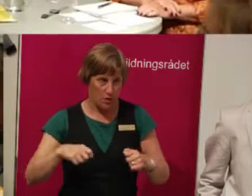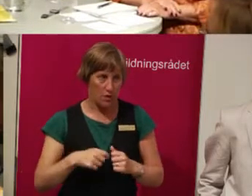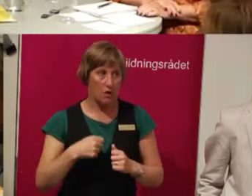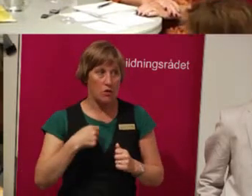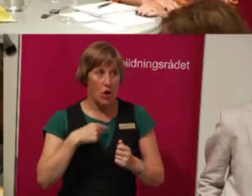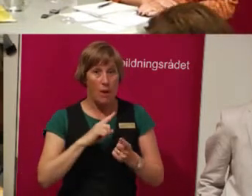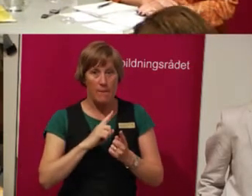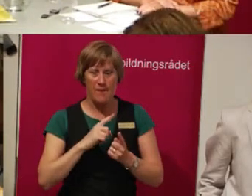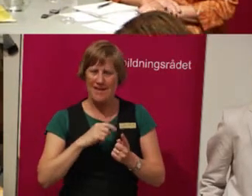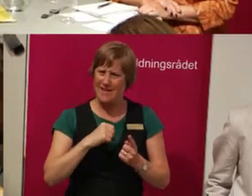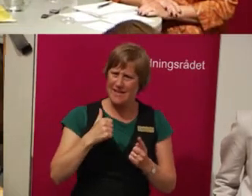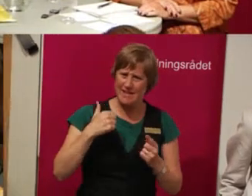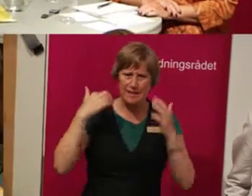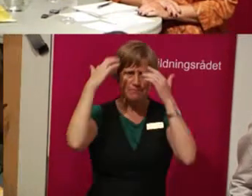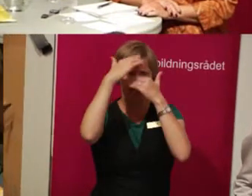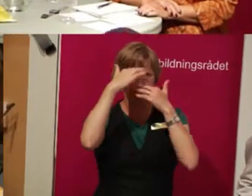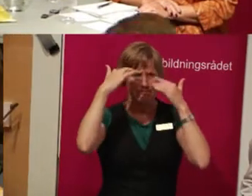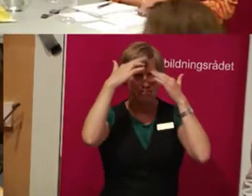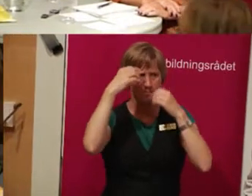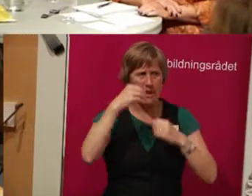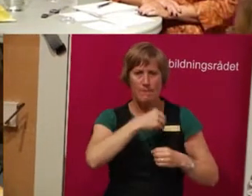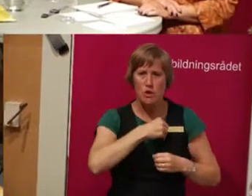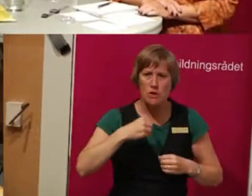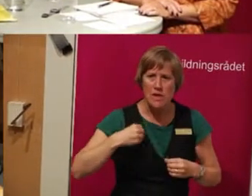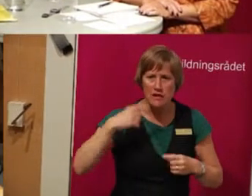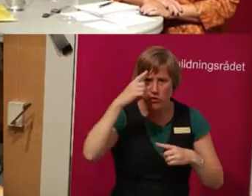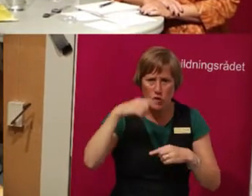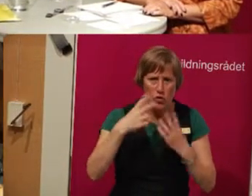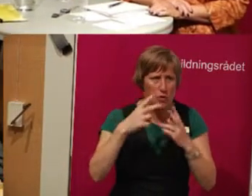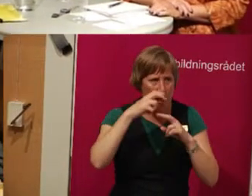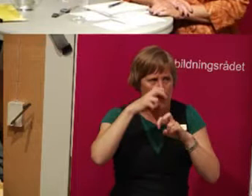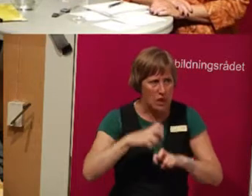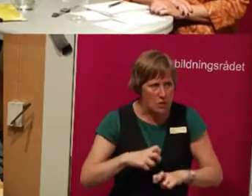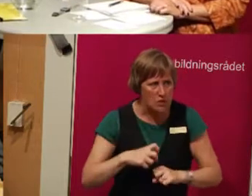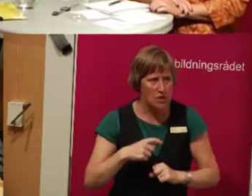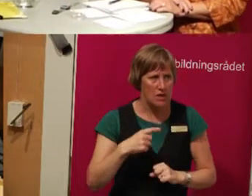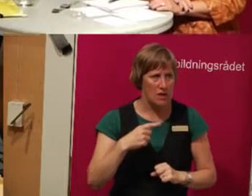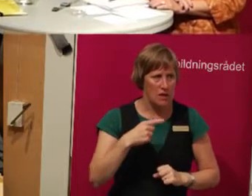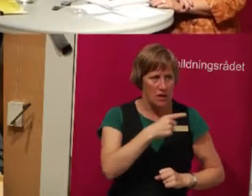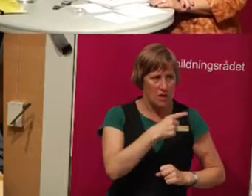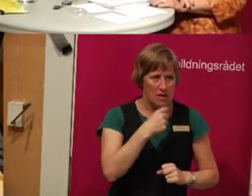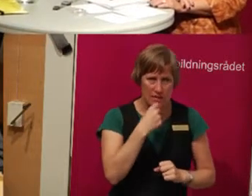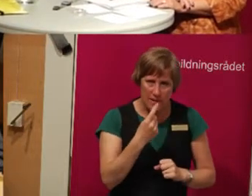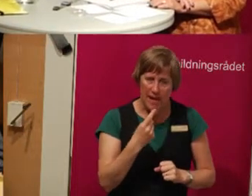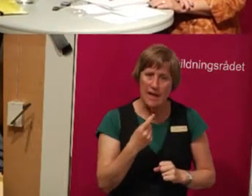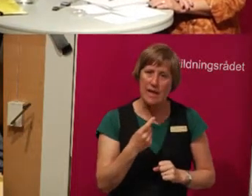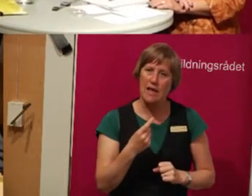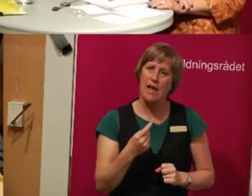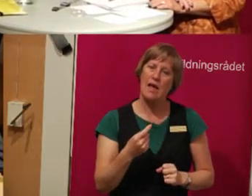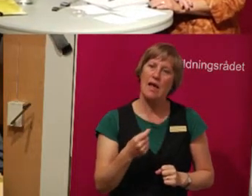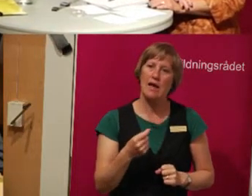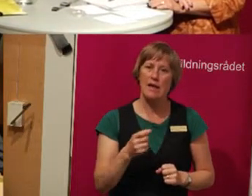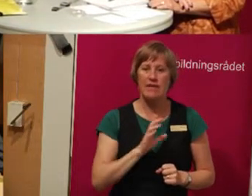lite fundersam när Myndigheten för kulturanalys, du pratar ganska mycket här om att det